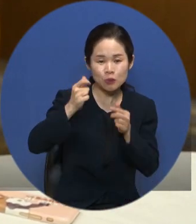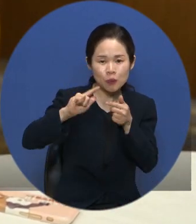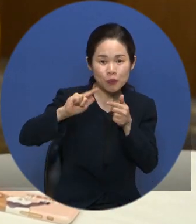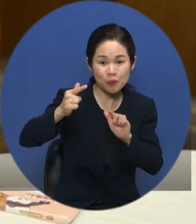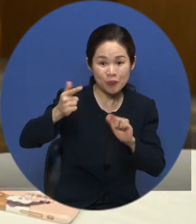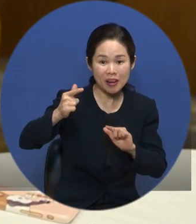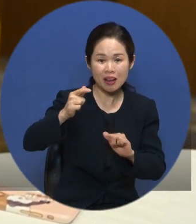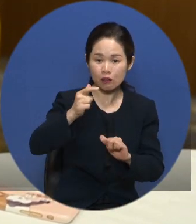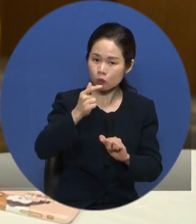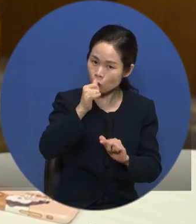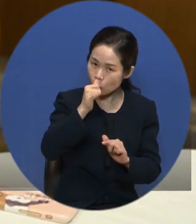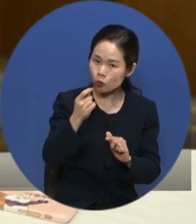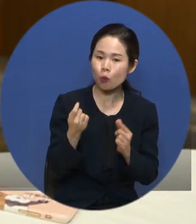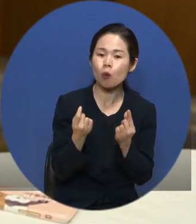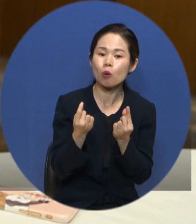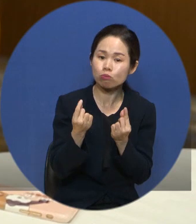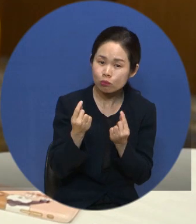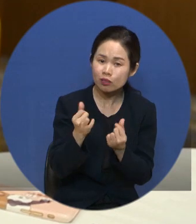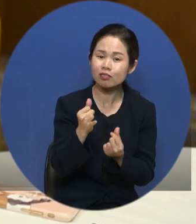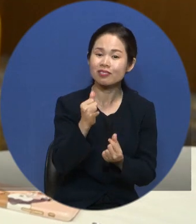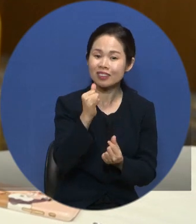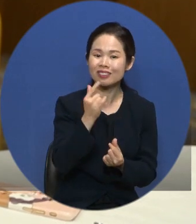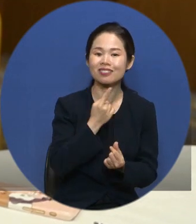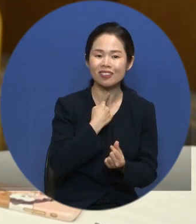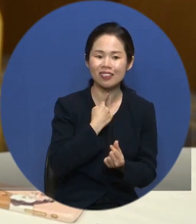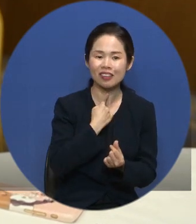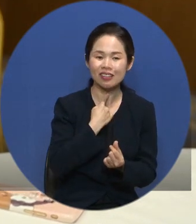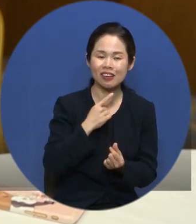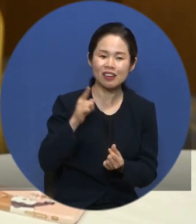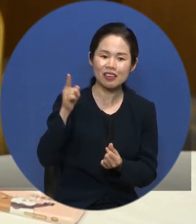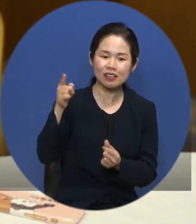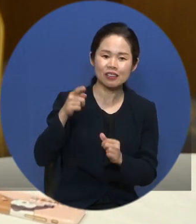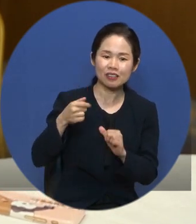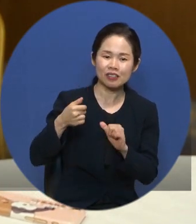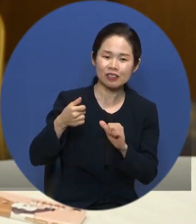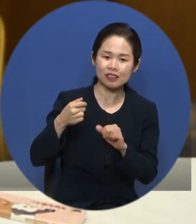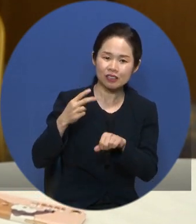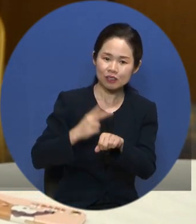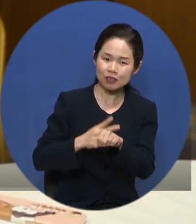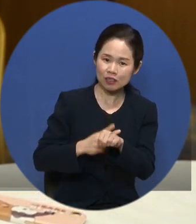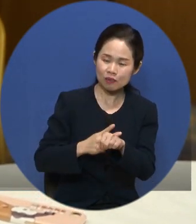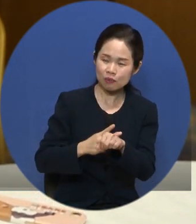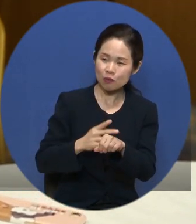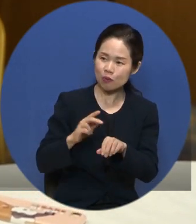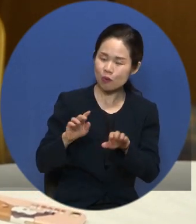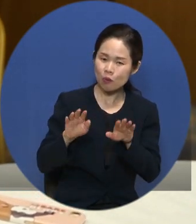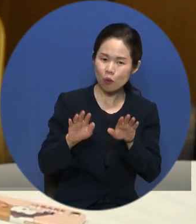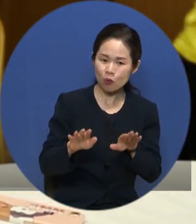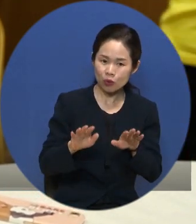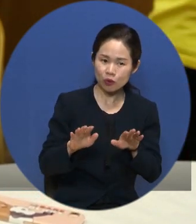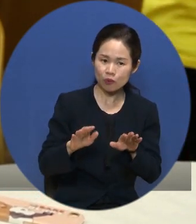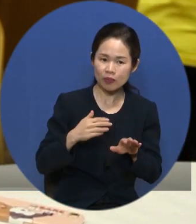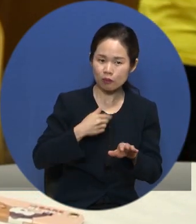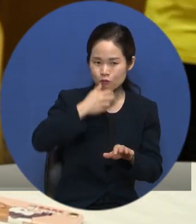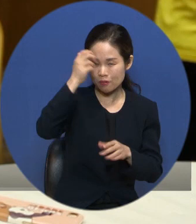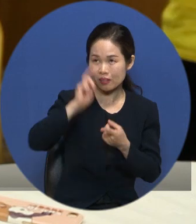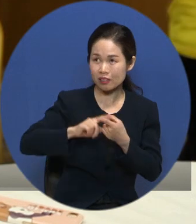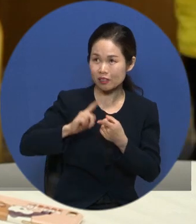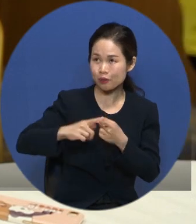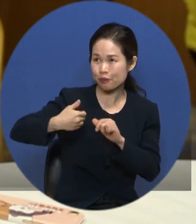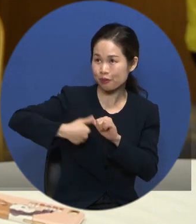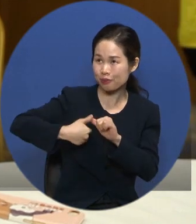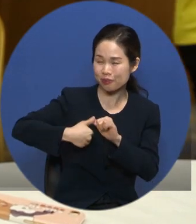부분도 있고 비슷한 부분도 있는데 이렇게 선생님들이 저한테 오늘만 해도 제 꿈에 대해서 좀 더 조언도 해주시는 부분도